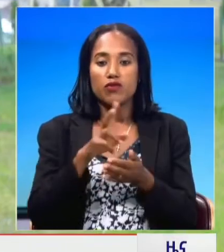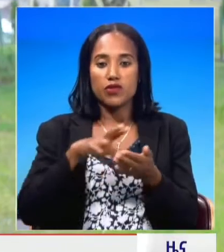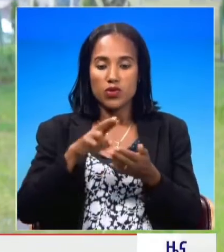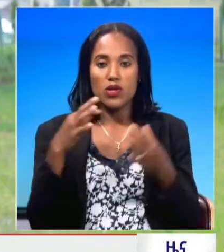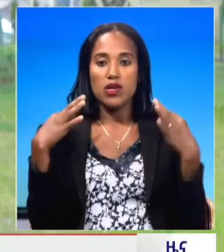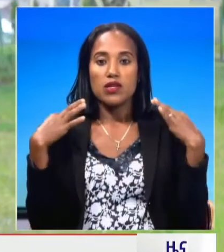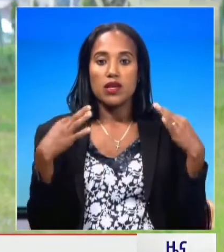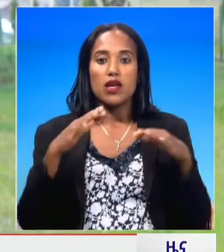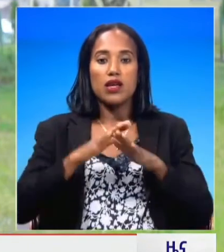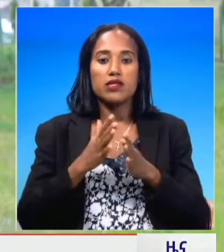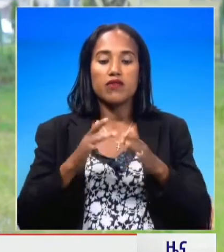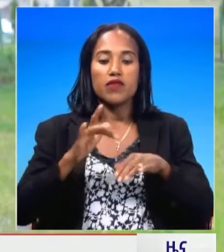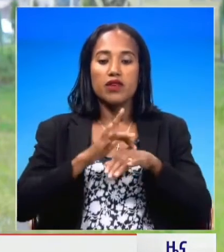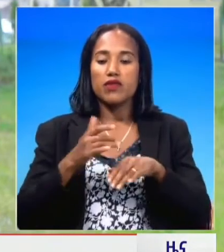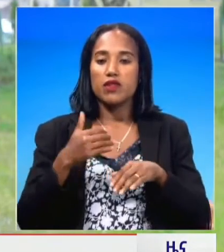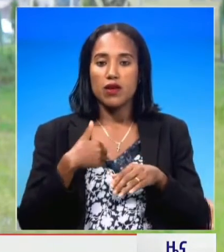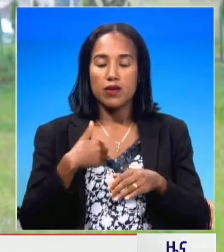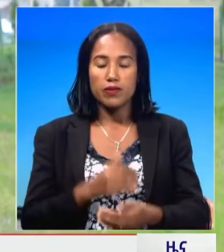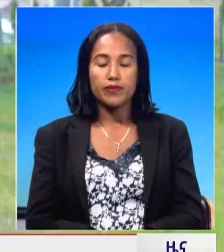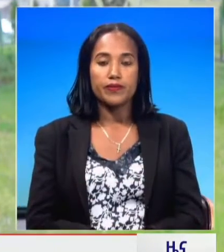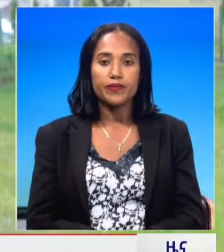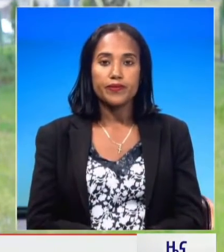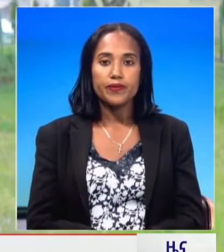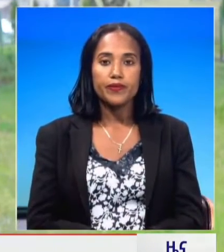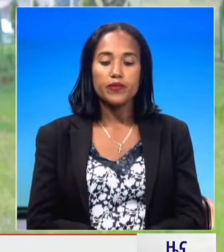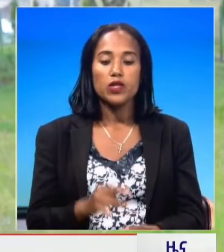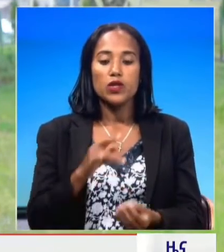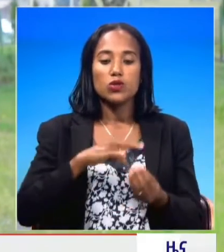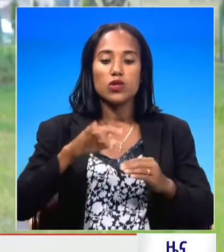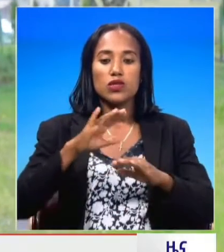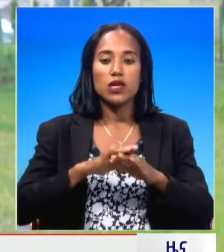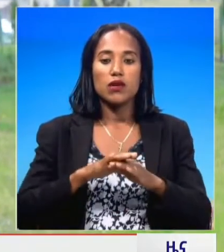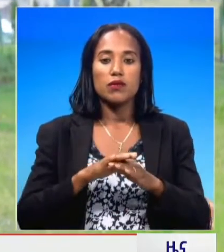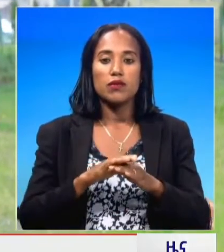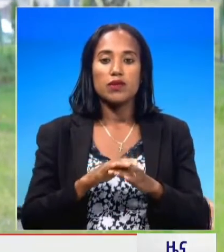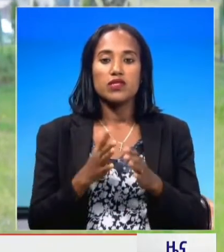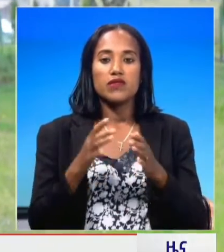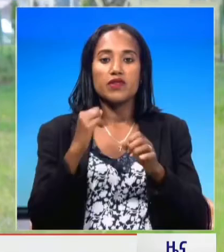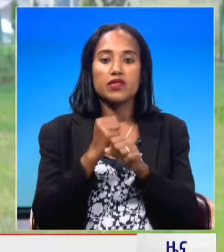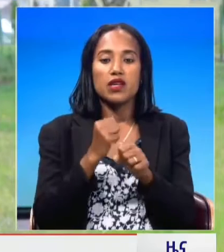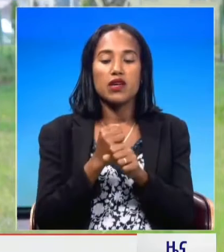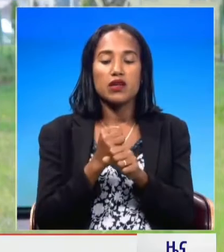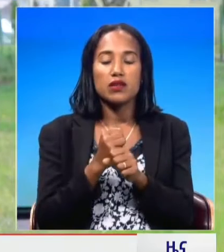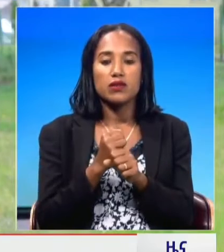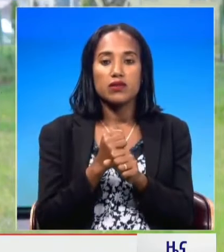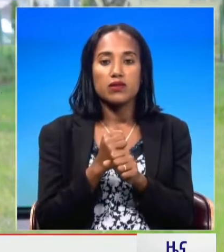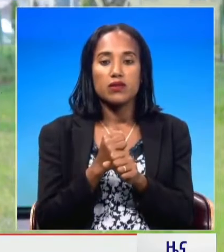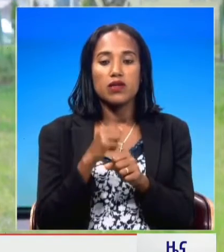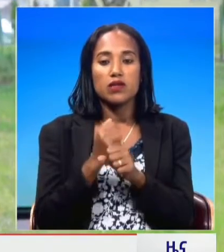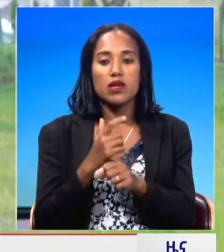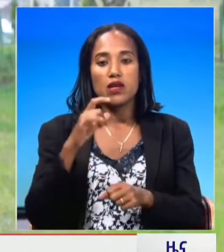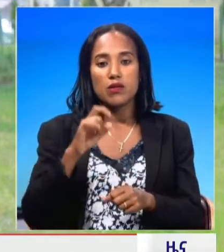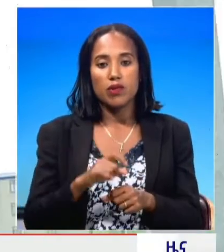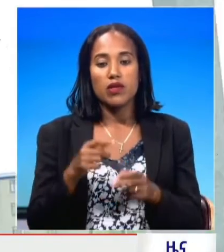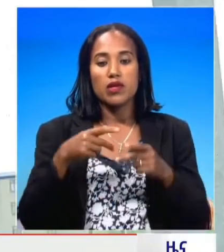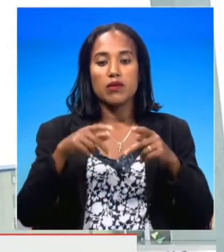ላይ ሰፊ ክፍተት ነው ያለ ዞናችን ላይ። በዚህ ዙሪያ ላይ ሰፊ ስራ ሊሰራ ይገባዋል። ልክ እንደ ግብርና